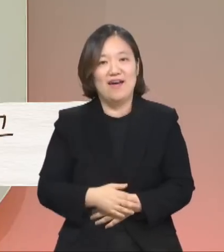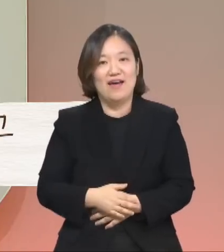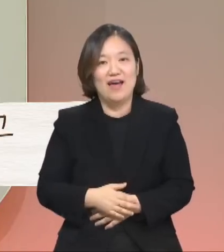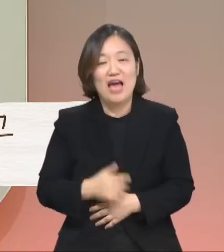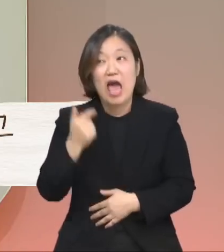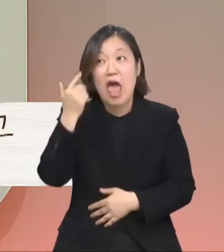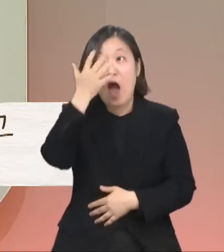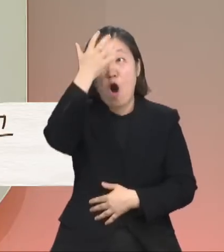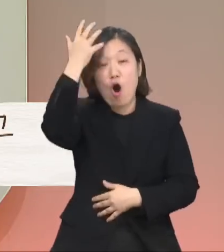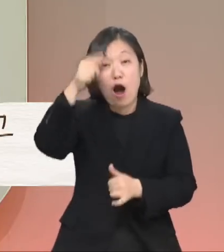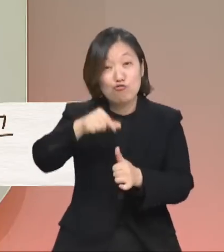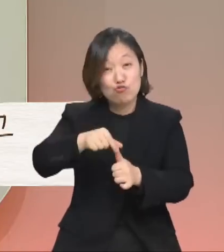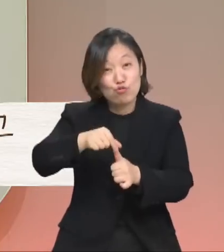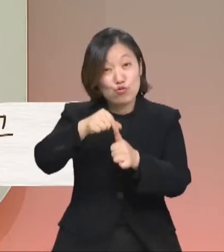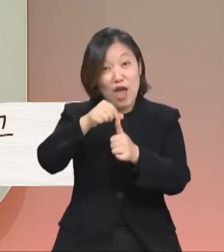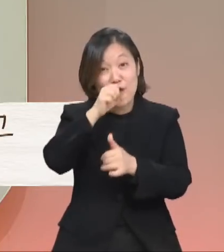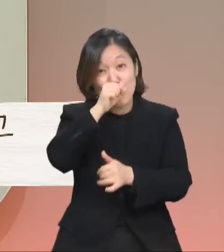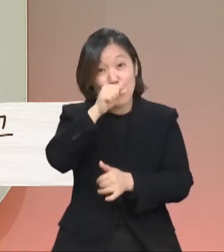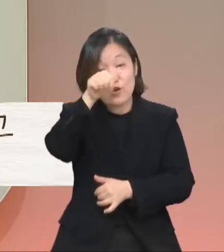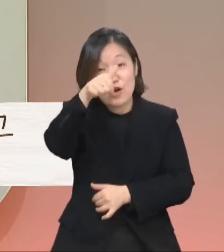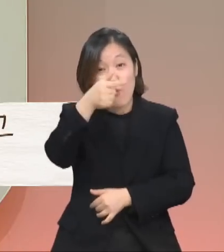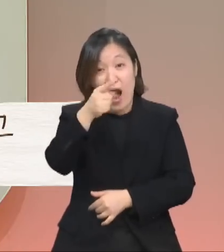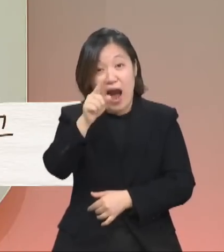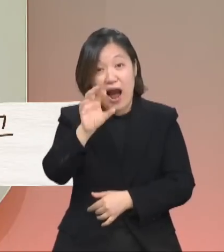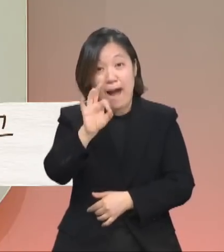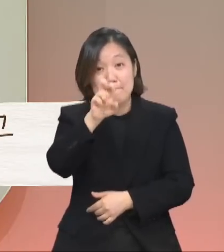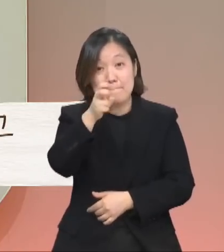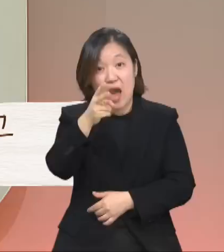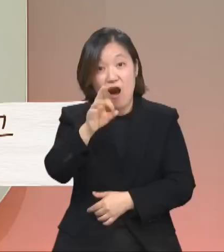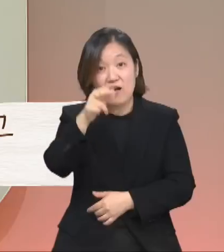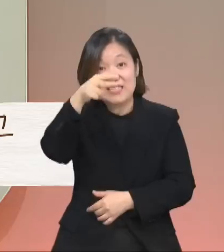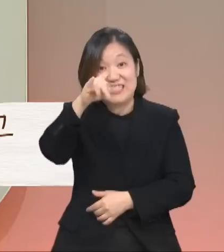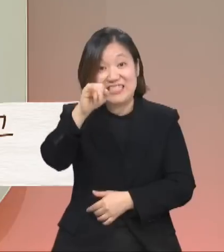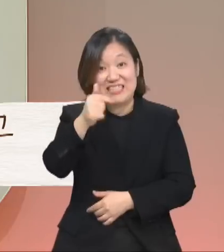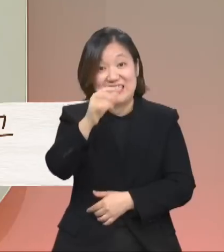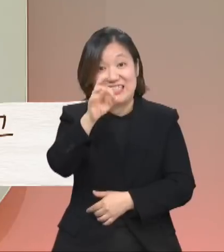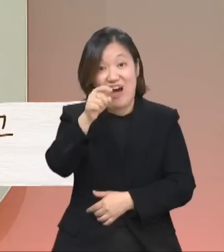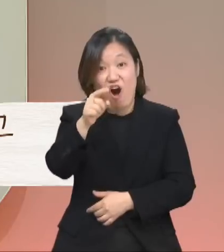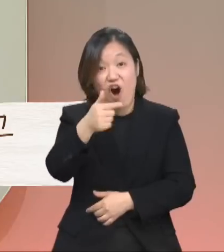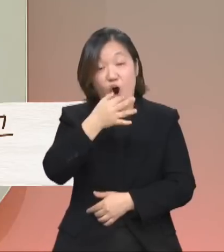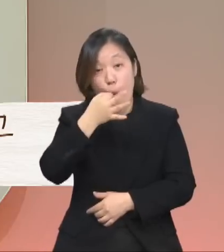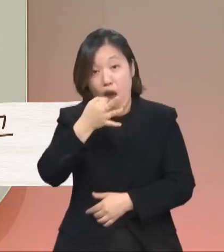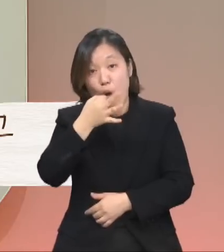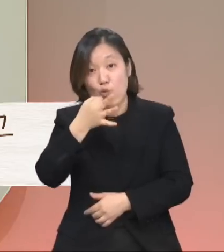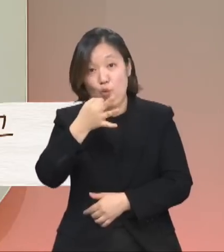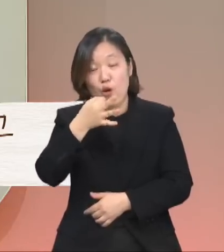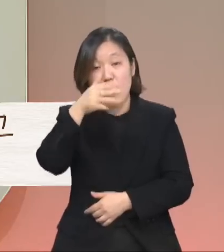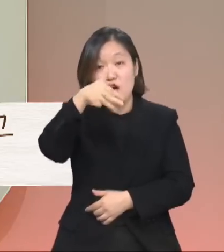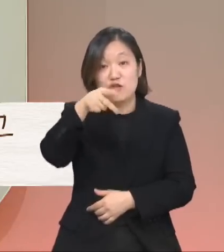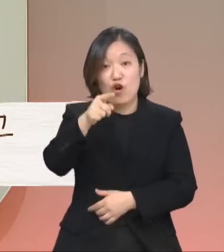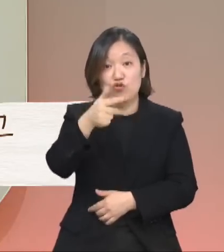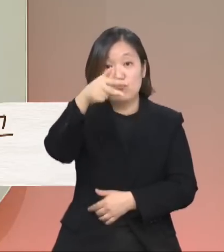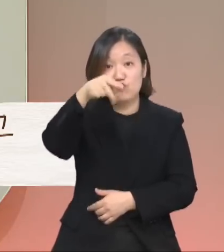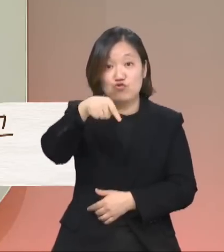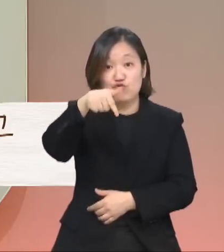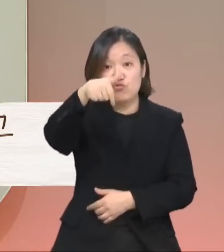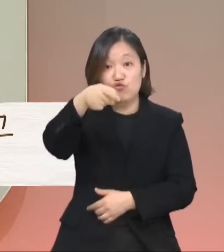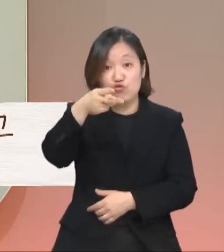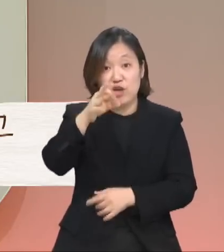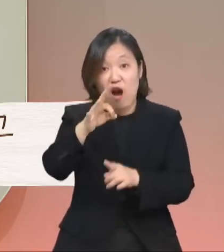연가 천도에 좋다는 광명진언도 외우고 천수경을 듣고 자기 전에 아미타불